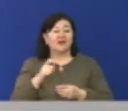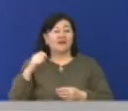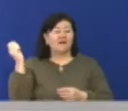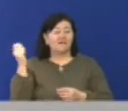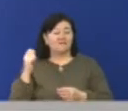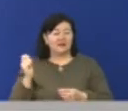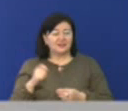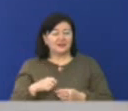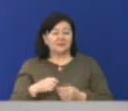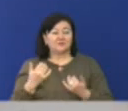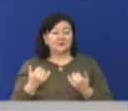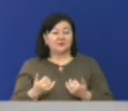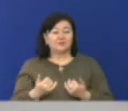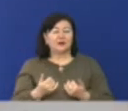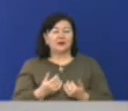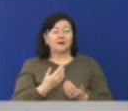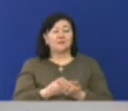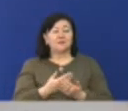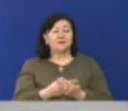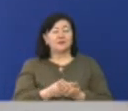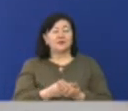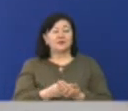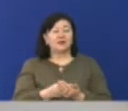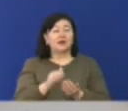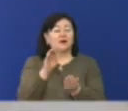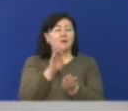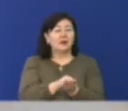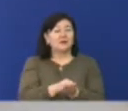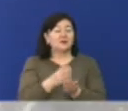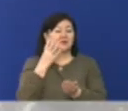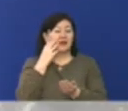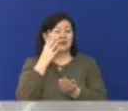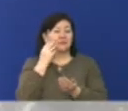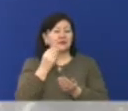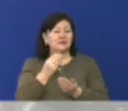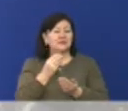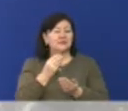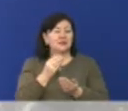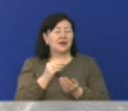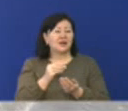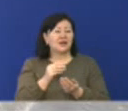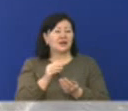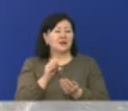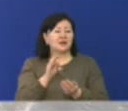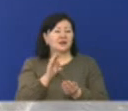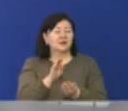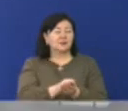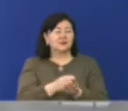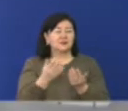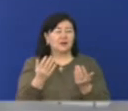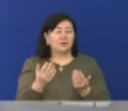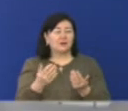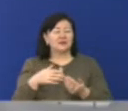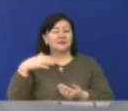предприятия, говорят специалисты. К примеру, могилы на Алматинской трассе расположены на земле крестьянского хозяйства. С правой стороны здесь мест уже нет,